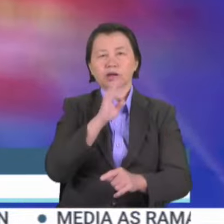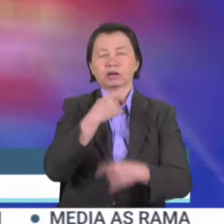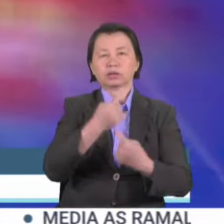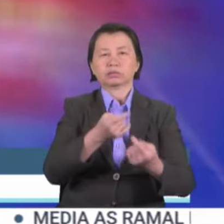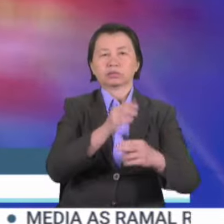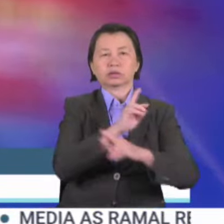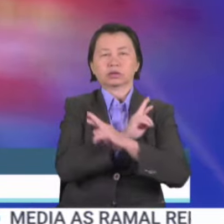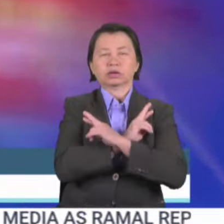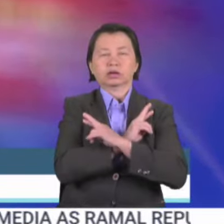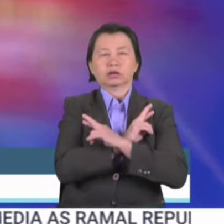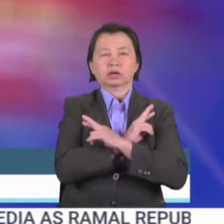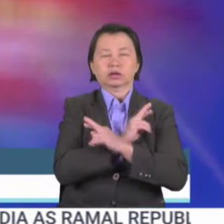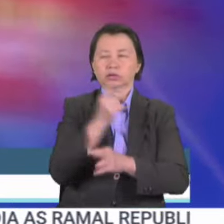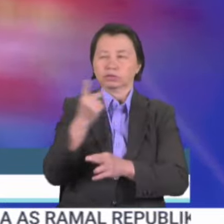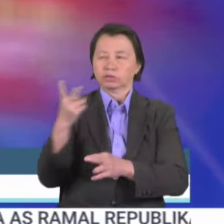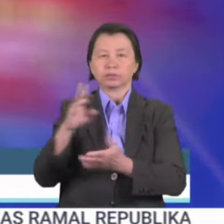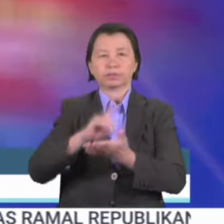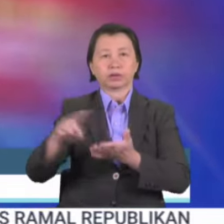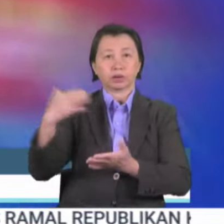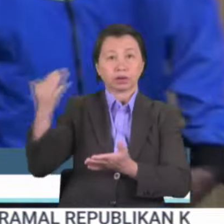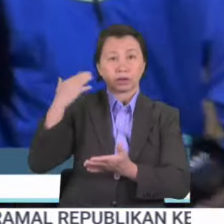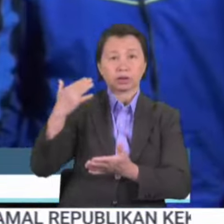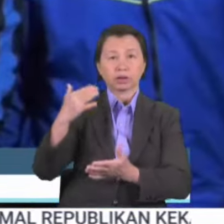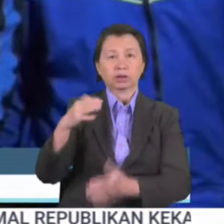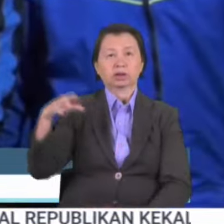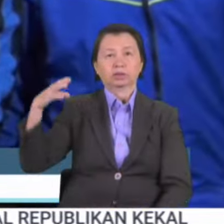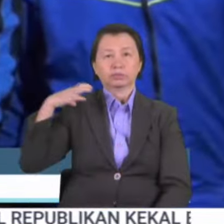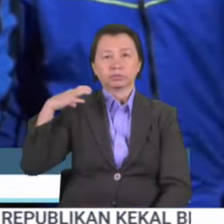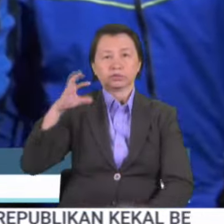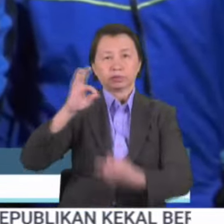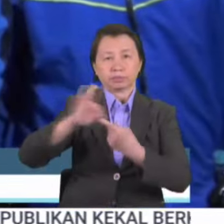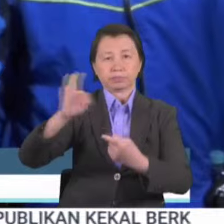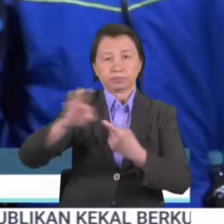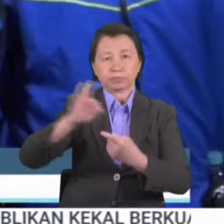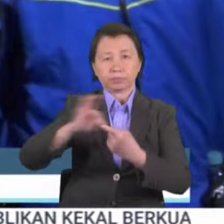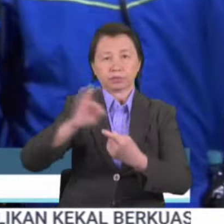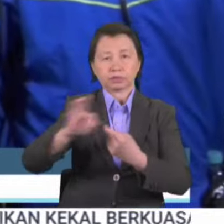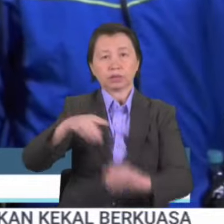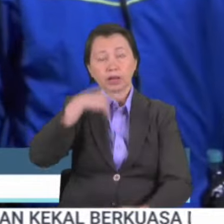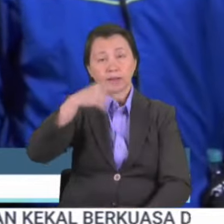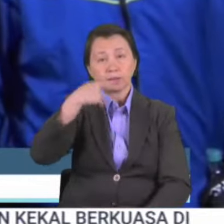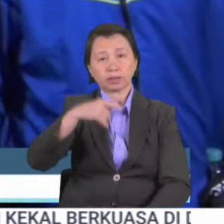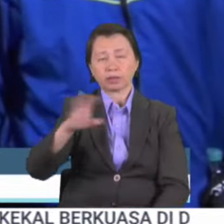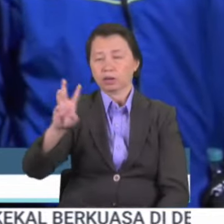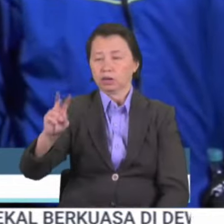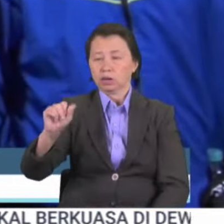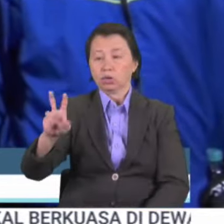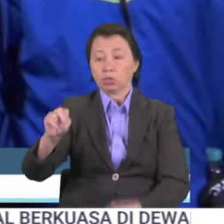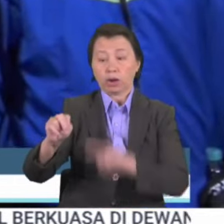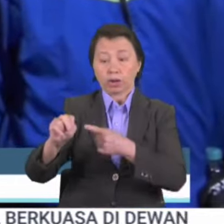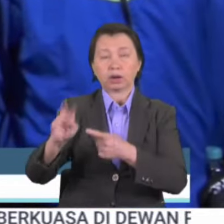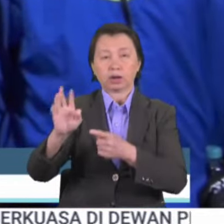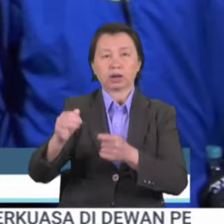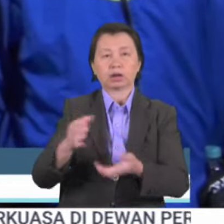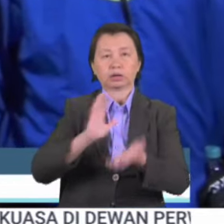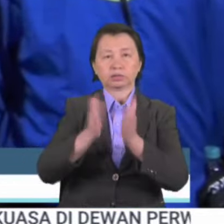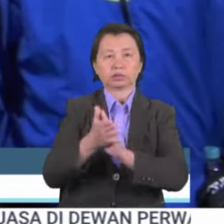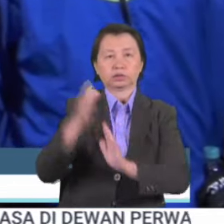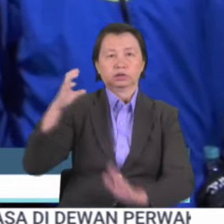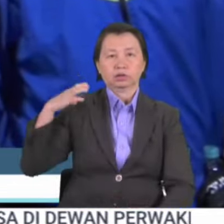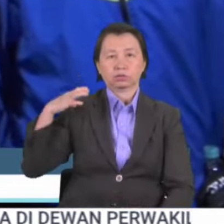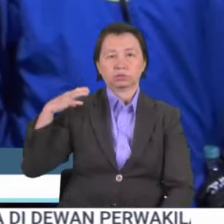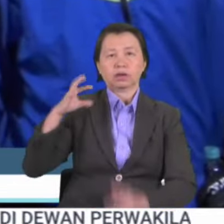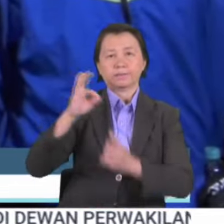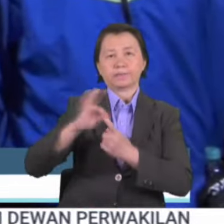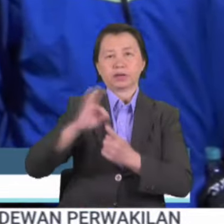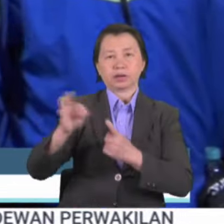sejak beberapa minggu lepas. Pengerusi Penang FC Daniel Gui Zisen berkata Wan Rohaibi akan mengemudi Harimau Kumbang